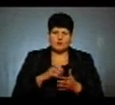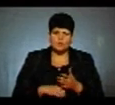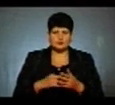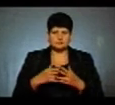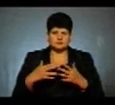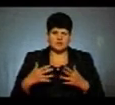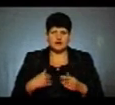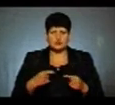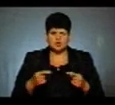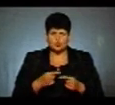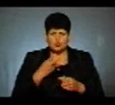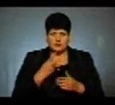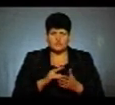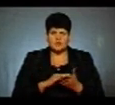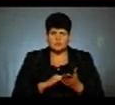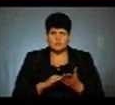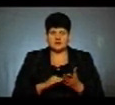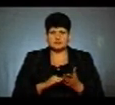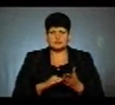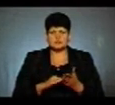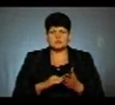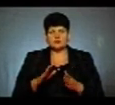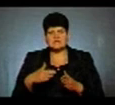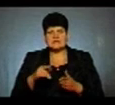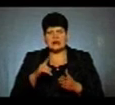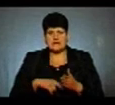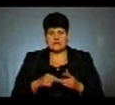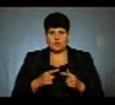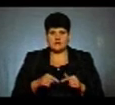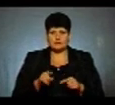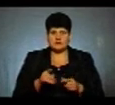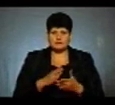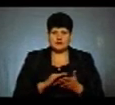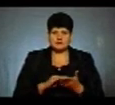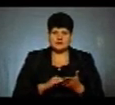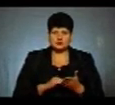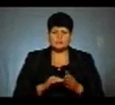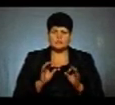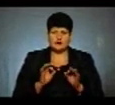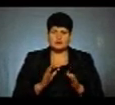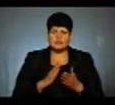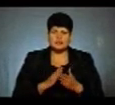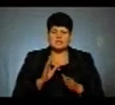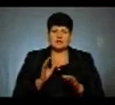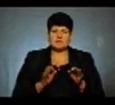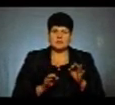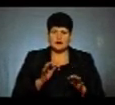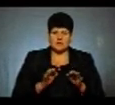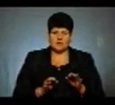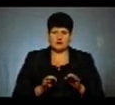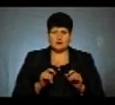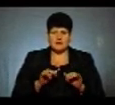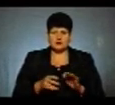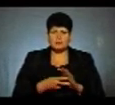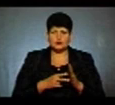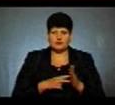чітко бачу, що вона насправді виписана з позиції релігійних організацій, бо там йдеться про те, що прийнятними є лише природні методи планування родини, і